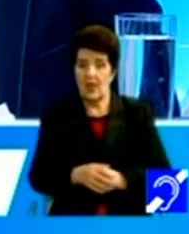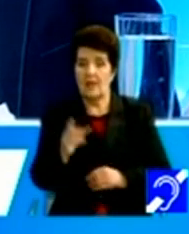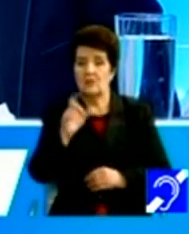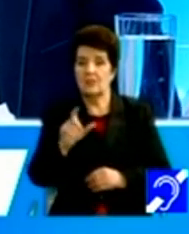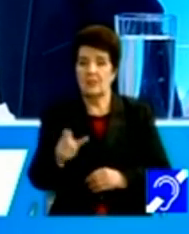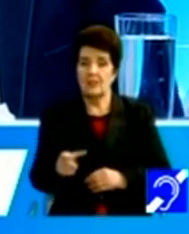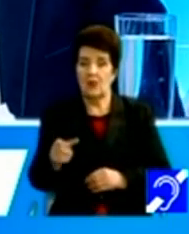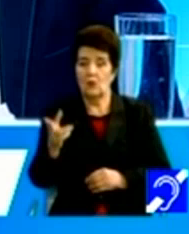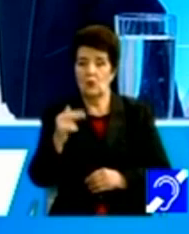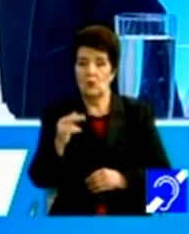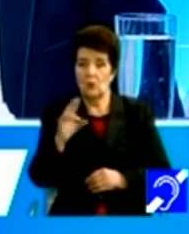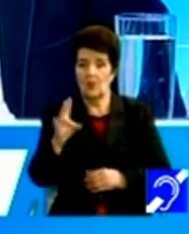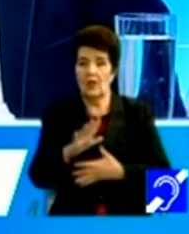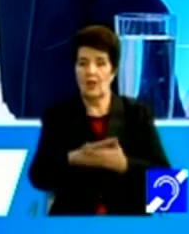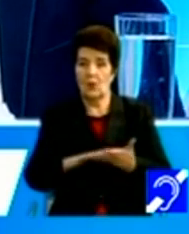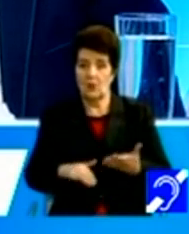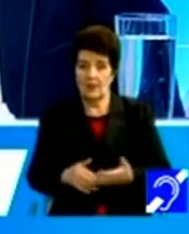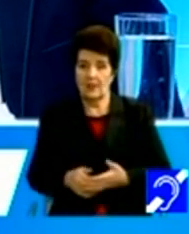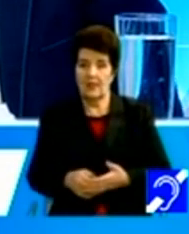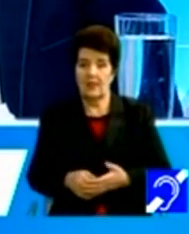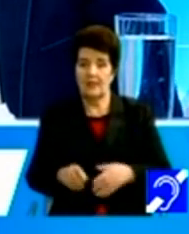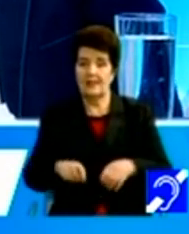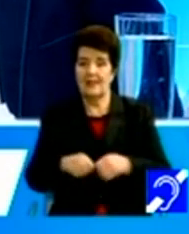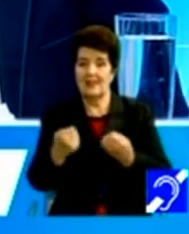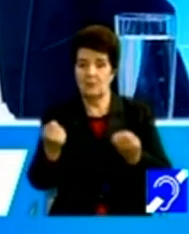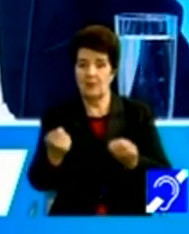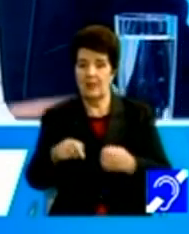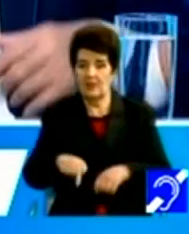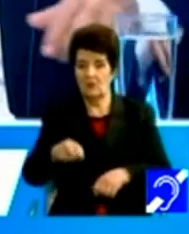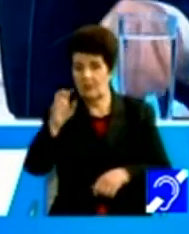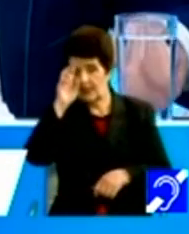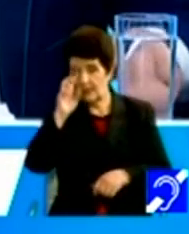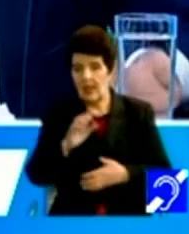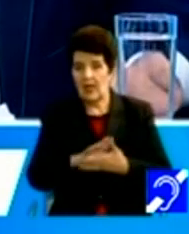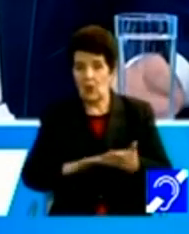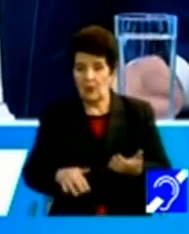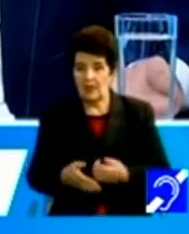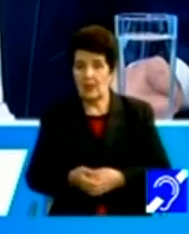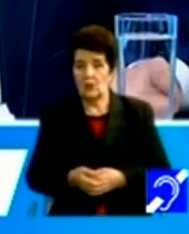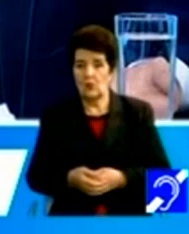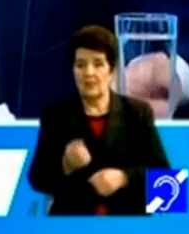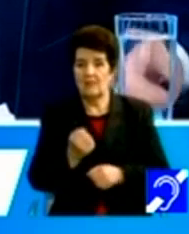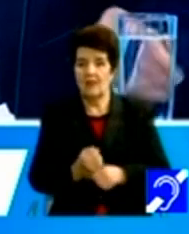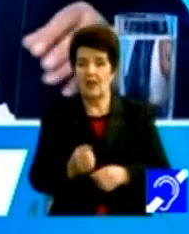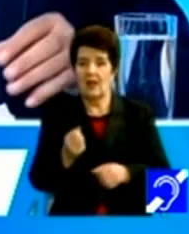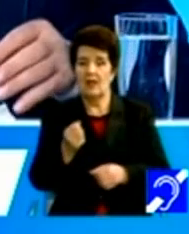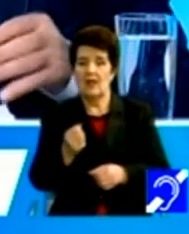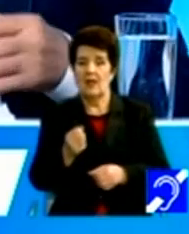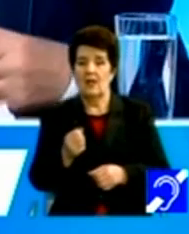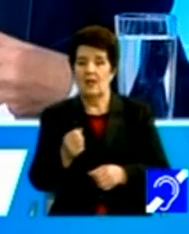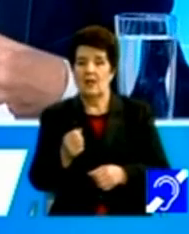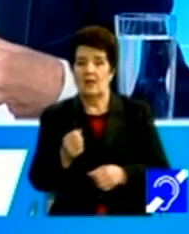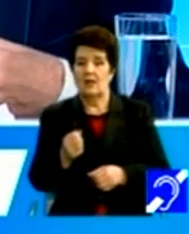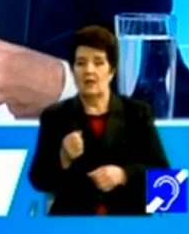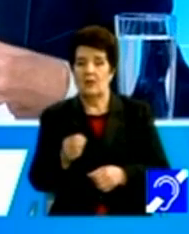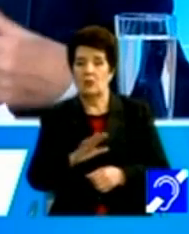cetățeanului Dodon, care continuă să dezbine în această țară și continuă să facă lucrurile care nu